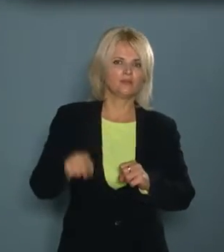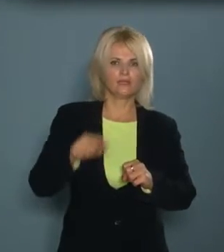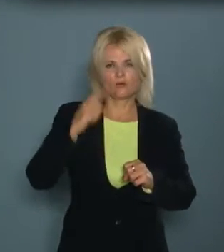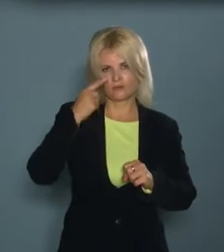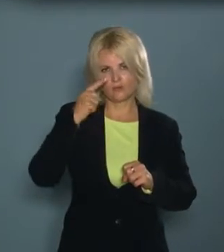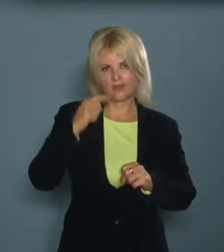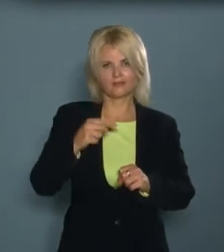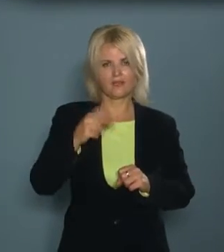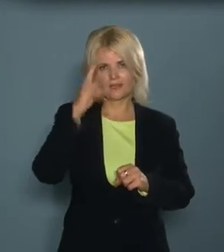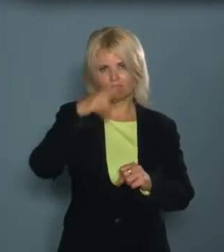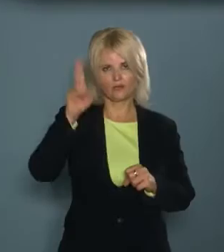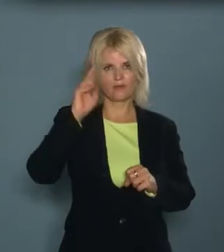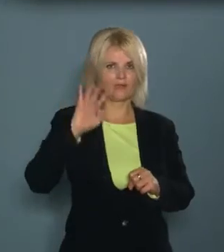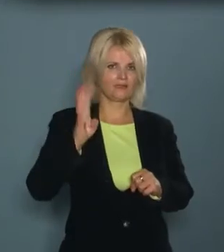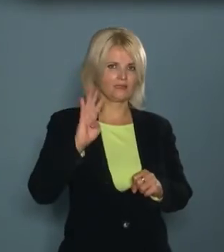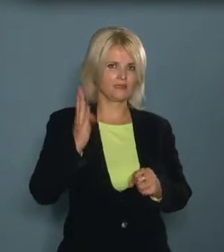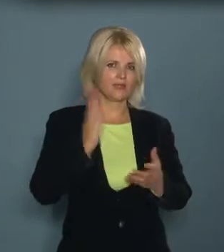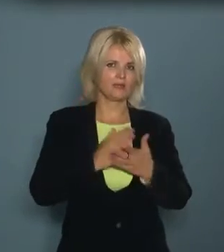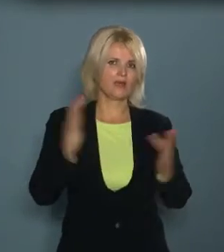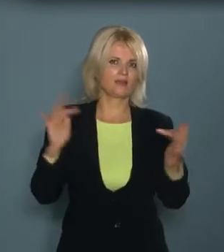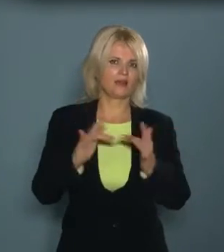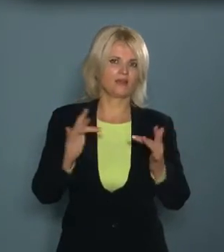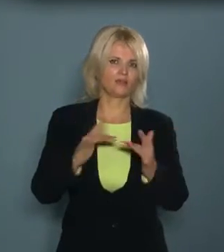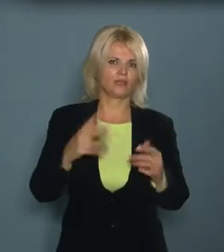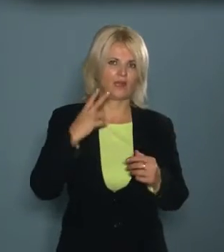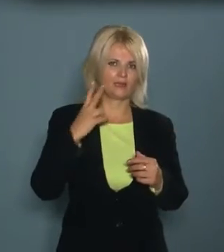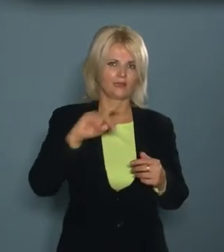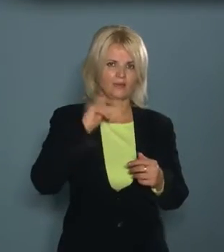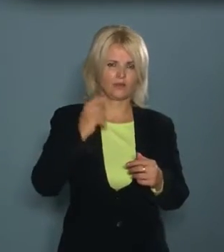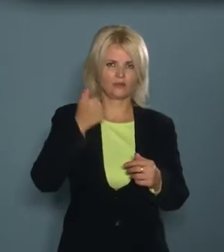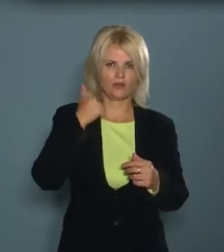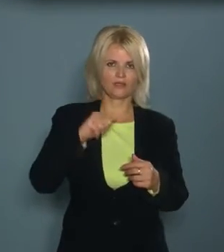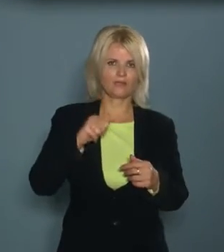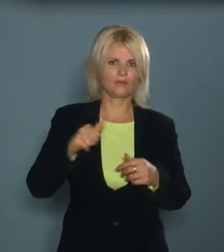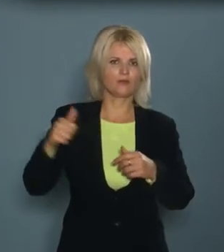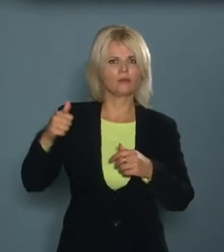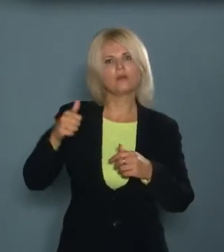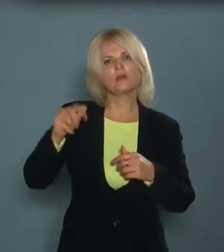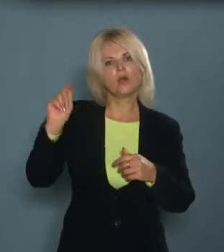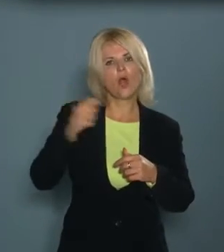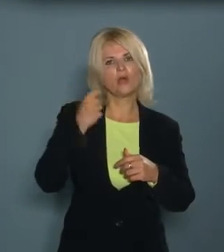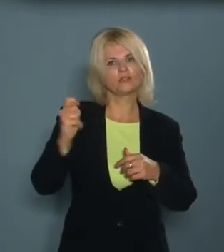szovjetek november 4-én már ellenségként tekintettek a magyar nép hadseregére.